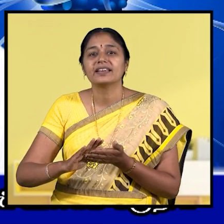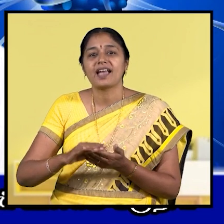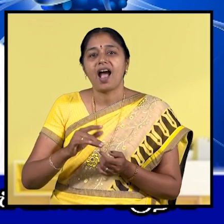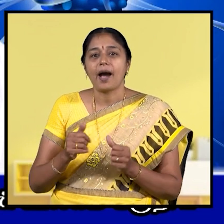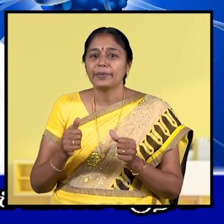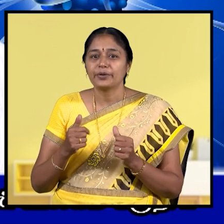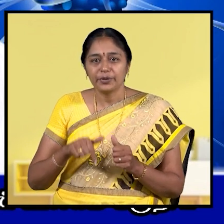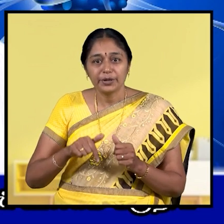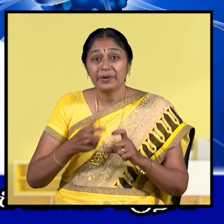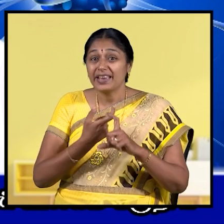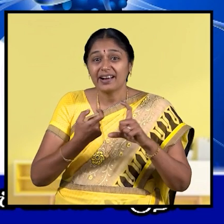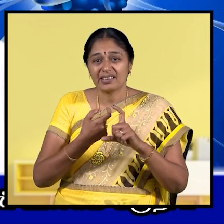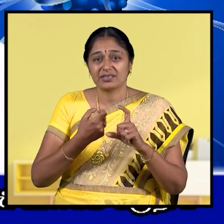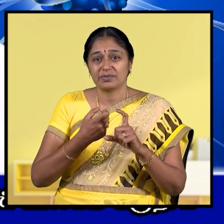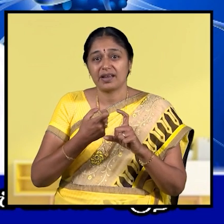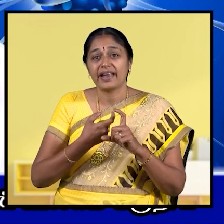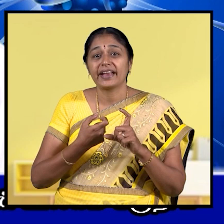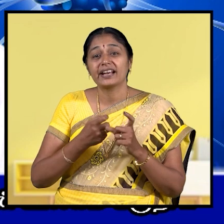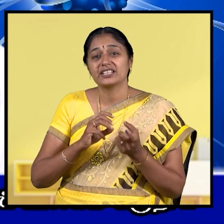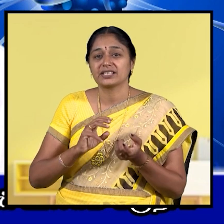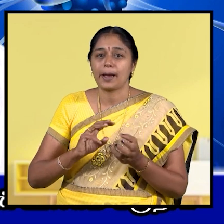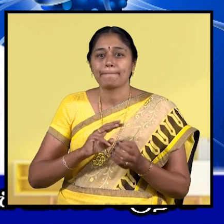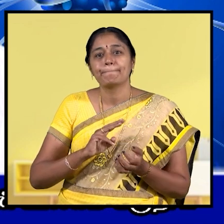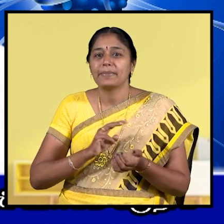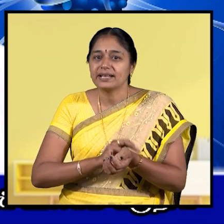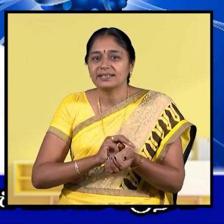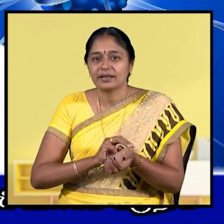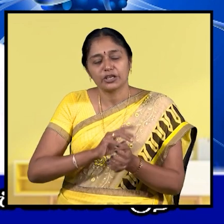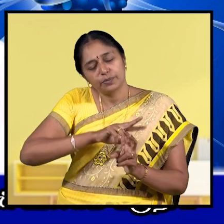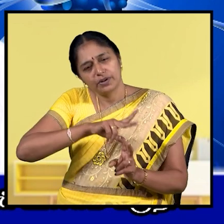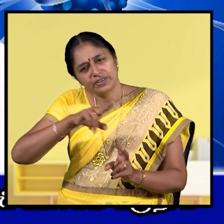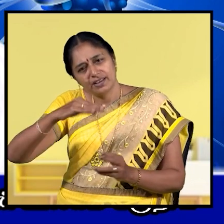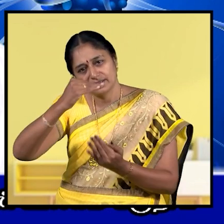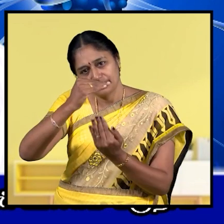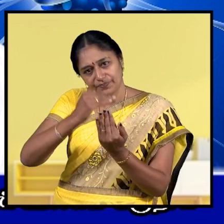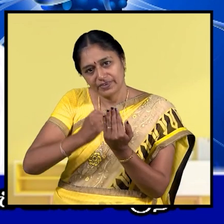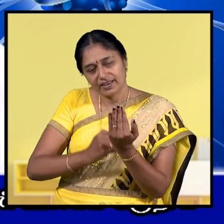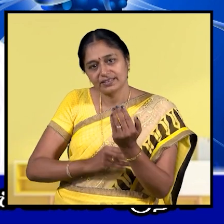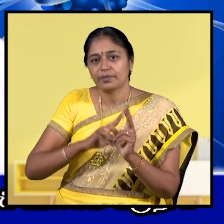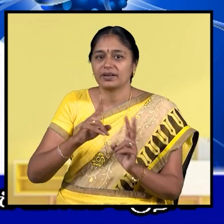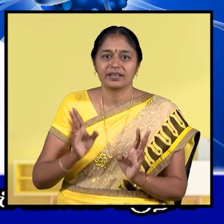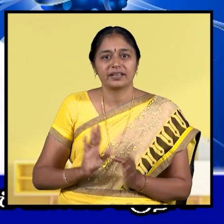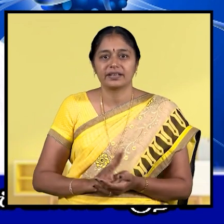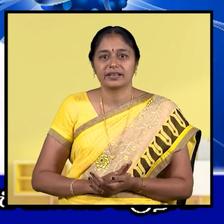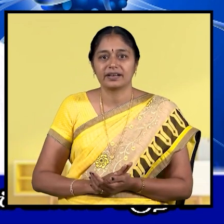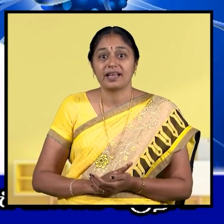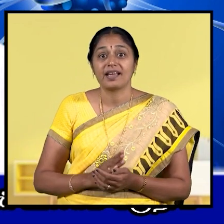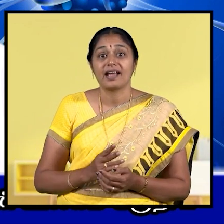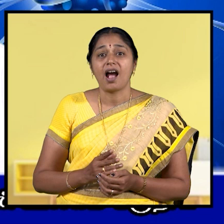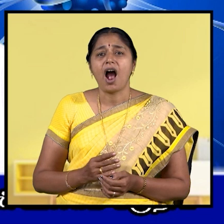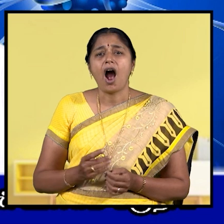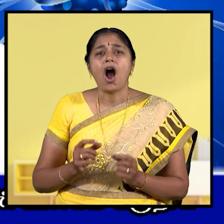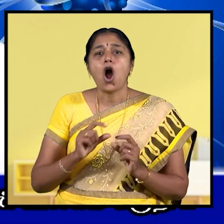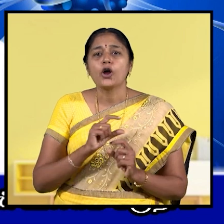என்னென்னு பார்த்தீங்கன்னாக்க, முதல்ல சொன்ன ஒரு 5 மருத்துவங்கள் சித்தவரத்துலேருந்து ஆயுர்வேத மருத்துவம் வரைக்கும் எல்லாமே தாவரங்களுடைய வேர்கள் பட்டைகள்